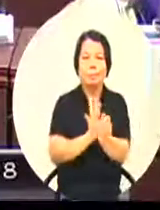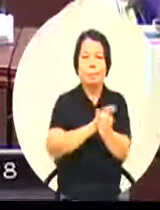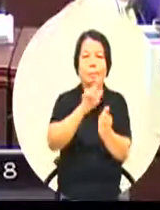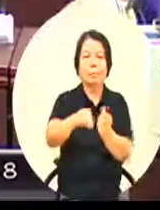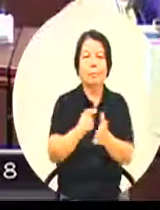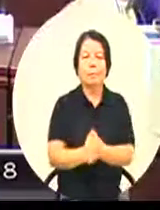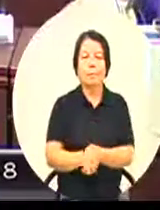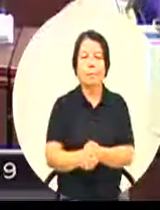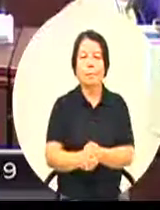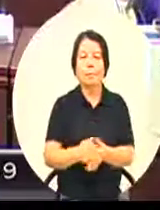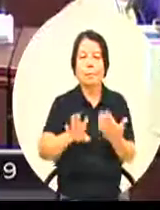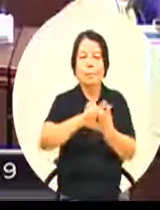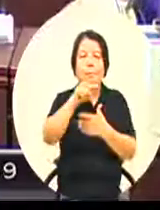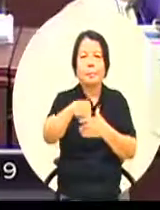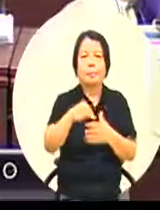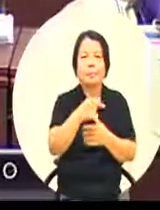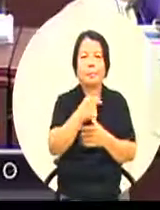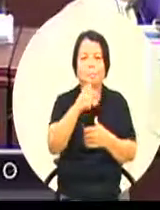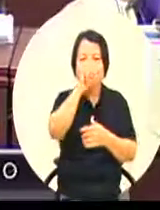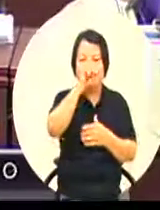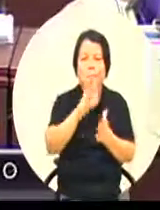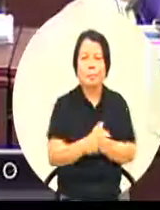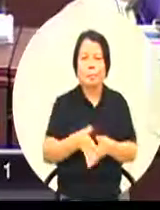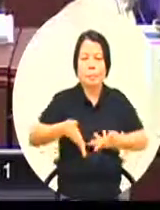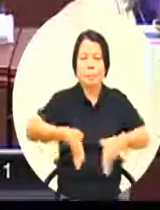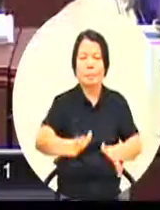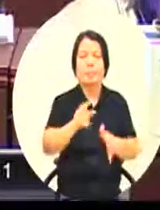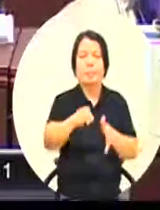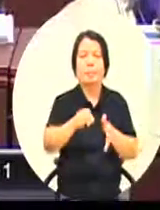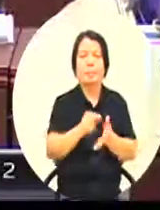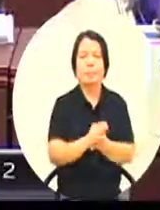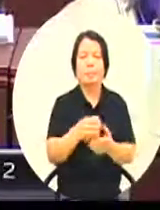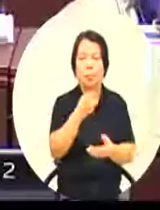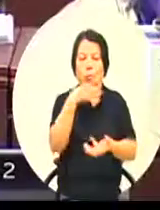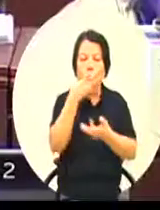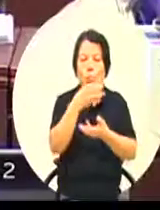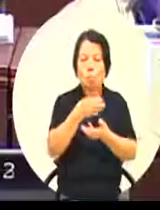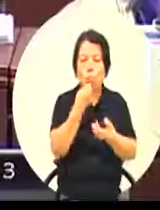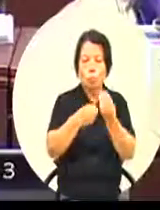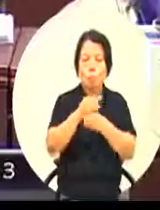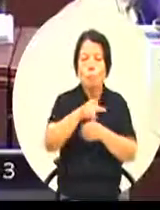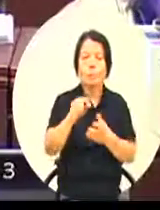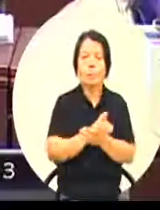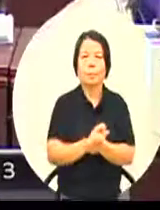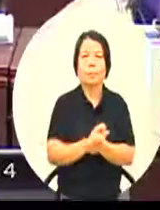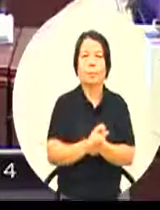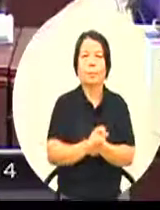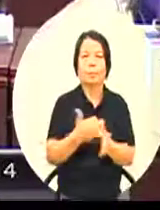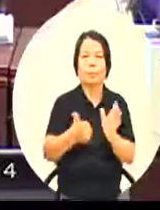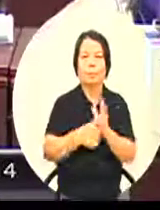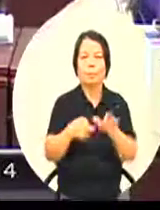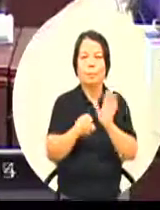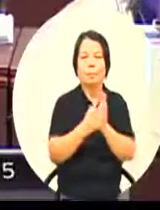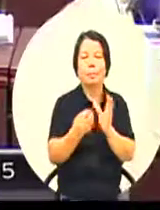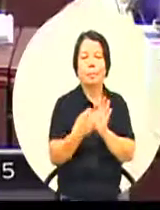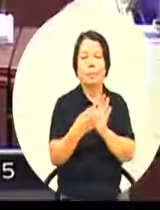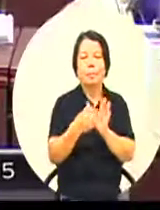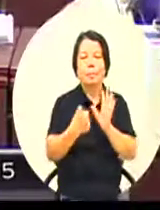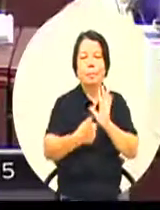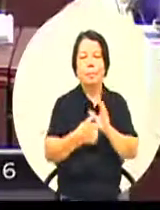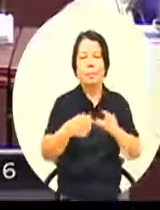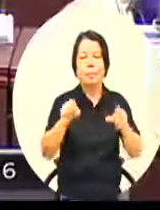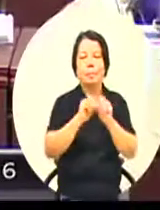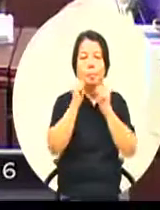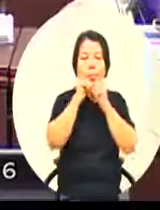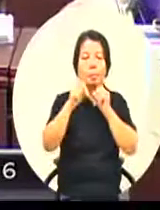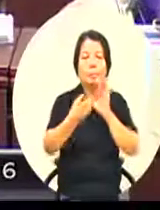还有一个，我们有一个很好的一个在地的饮食的美味的品牌，就是 Pasadena 哦。Pasadena 跟我们合作